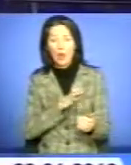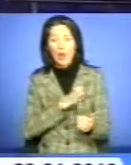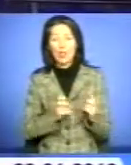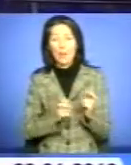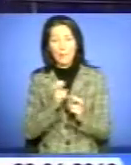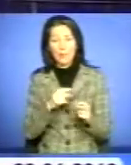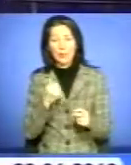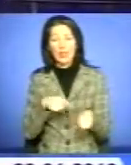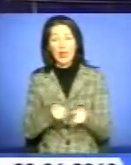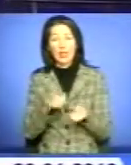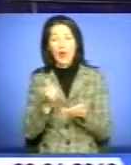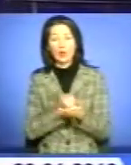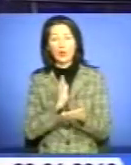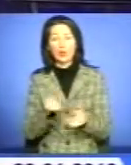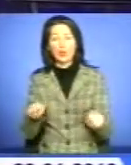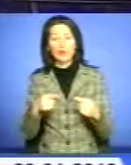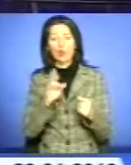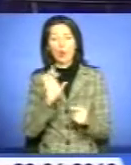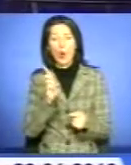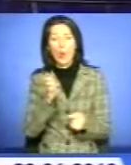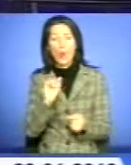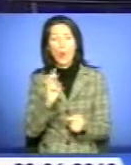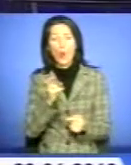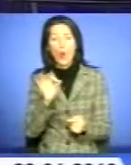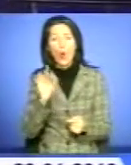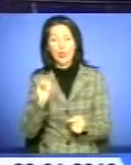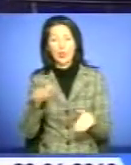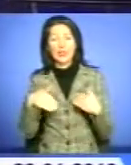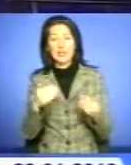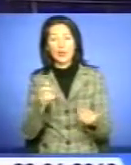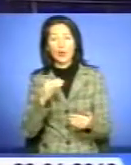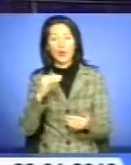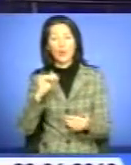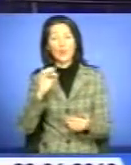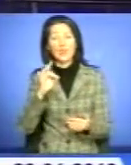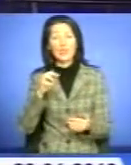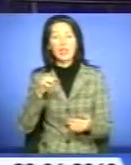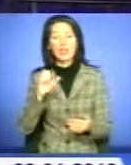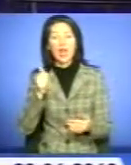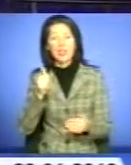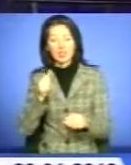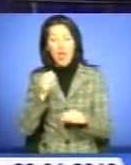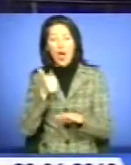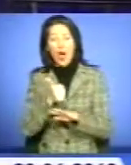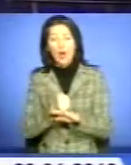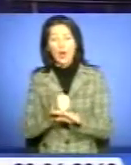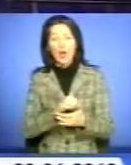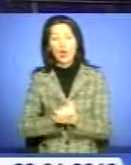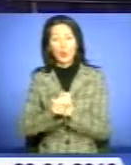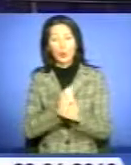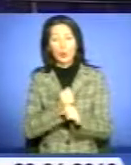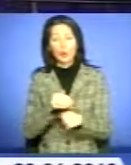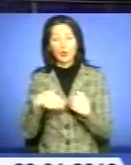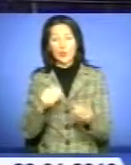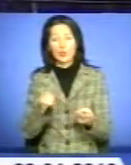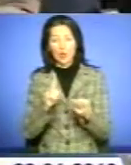за ініціативи голови Федерації роботодавців України Дмитра Фірташа. Другий інвестиційний фонд розпочне роботу на Поліссі.